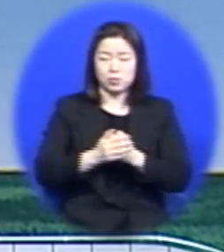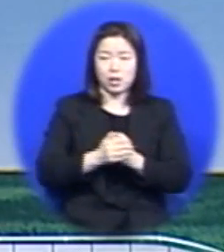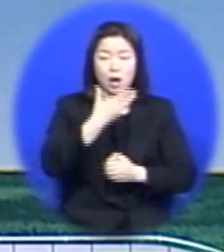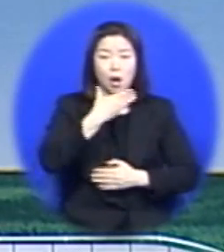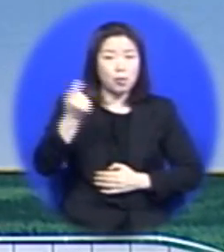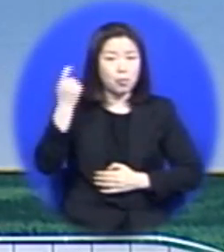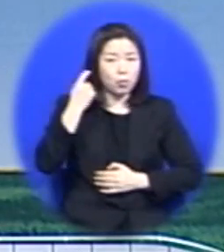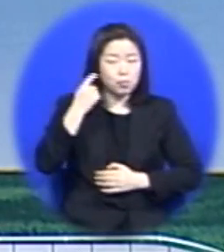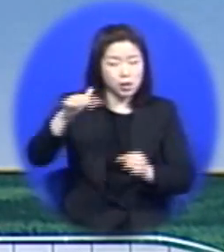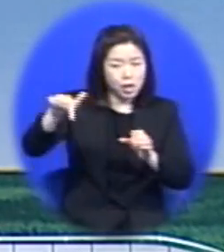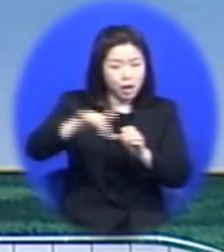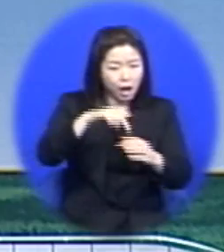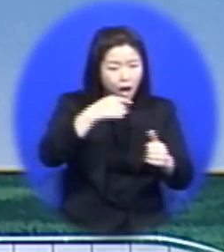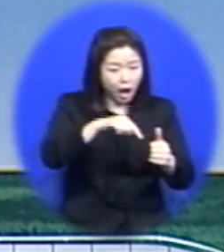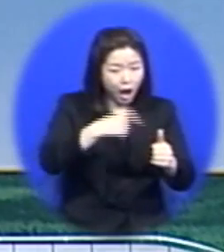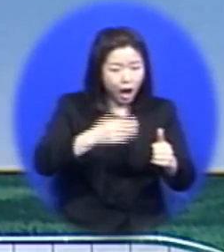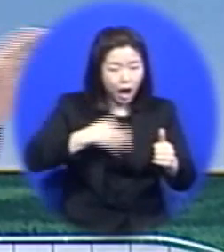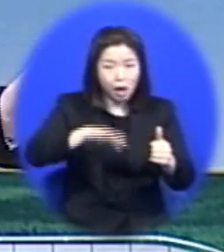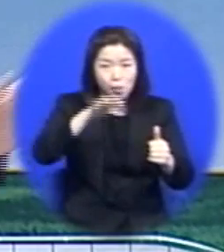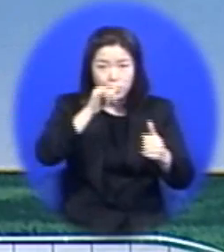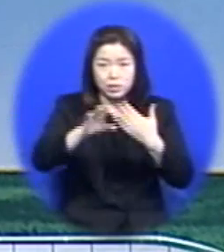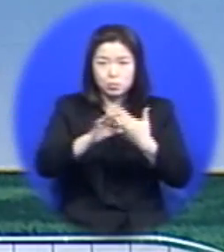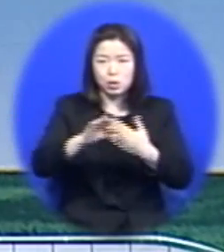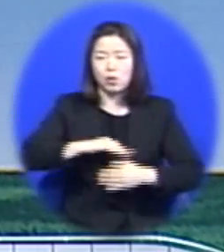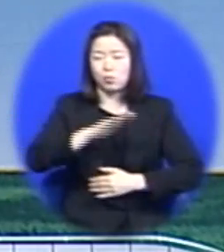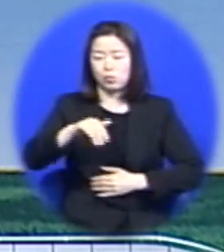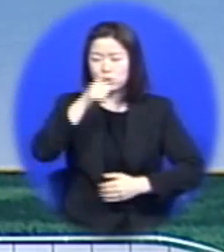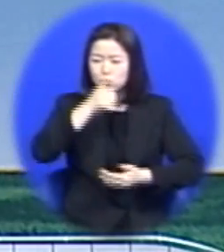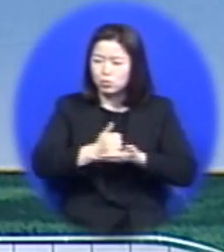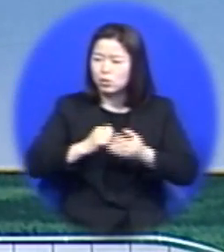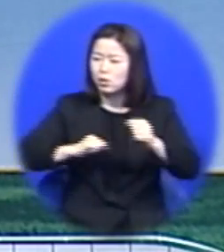알고 있으면 우리는 죄 안 짓고 살 수 없습니다.